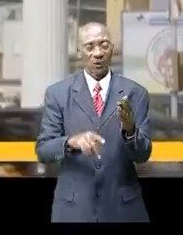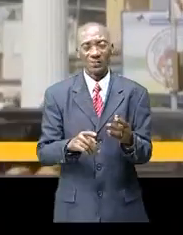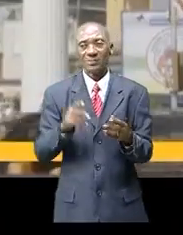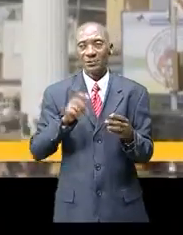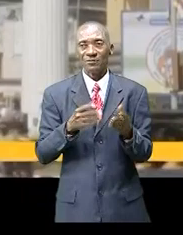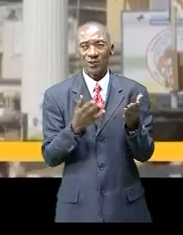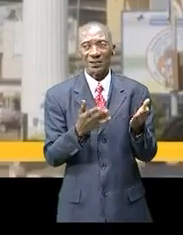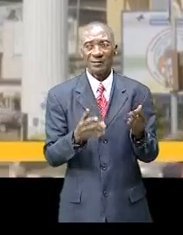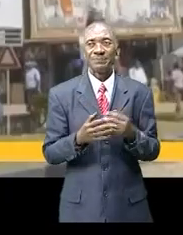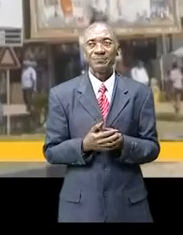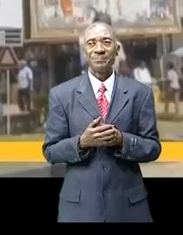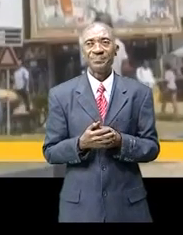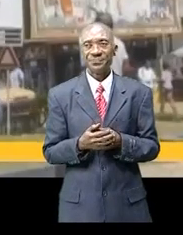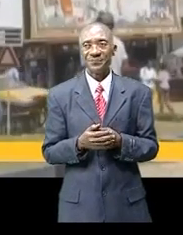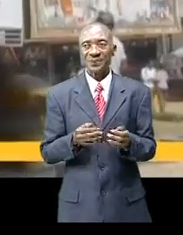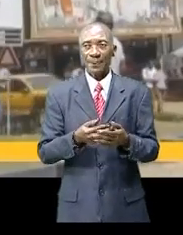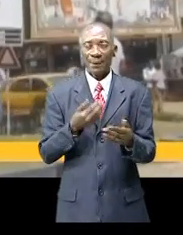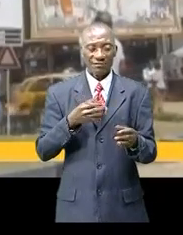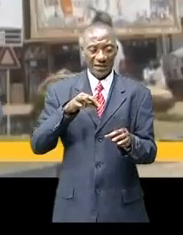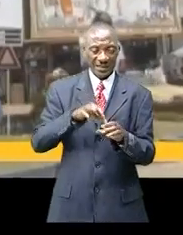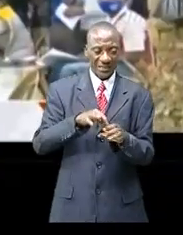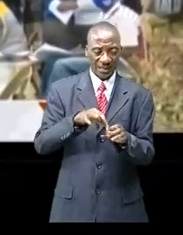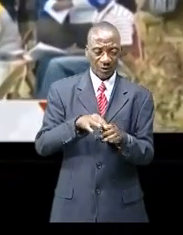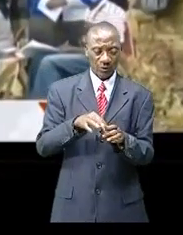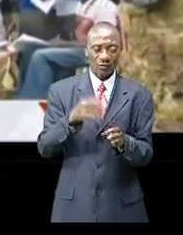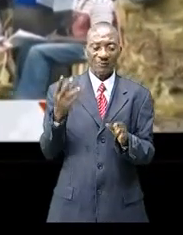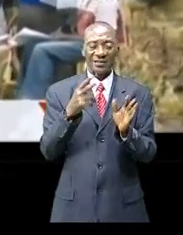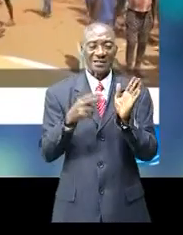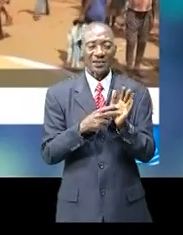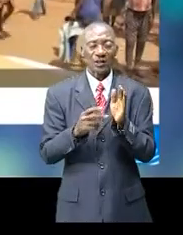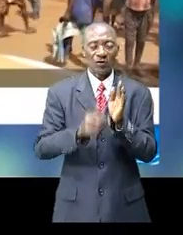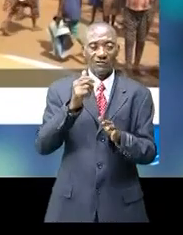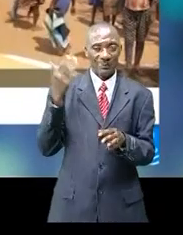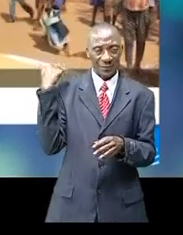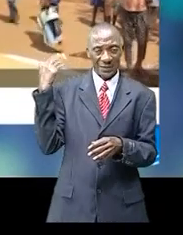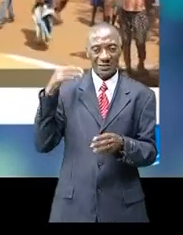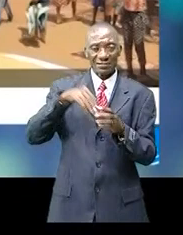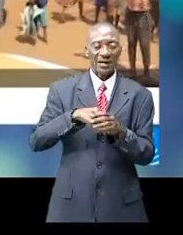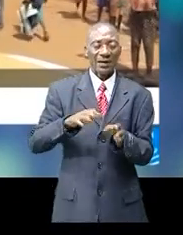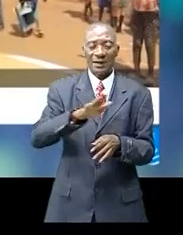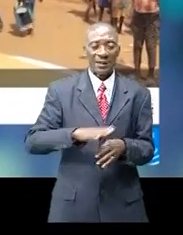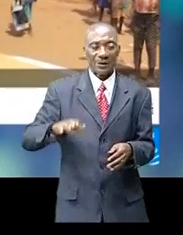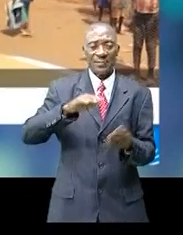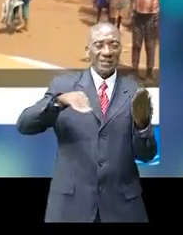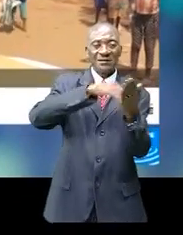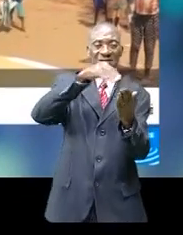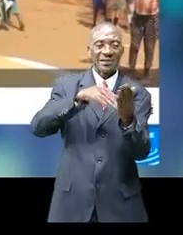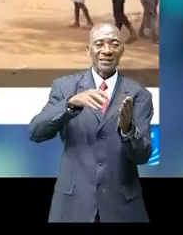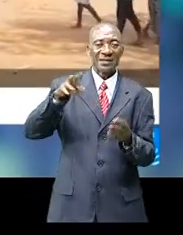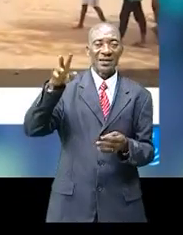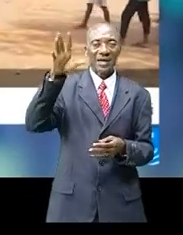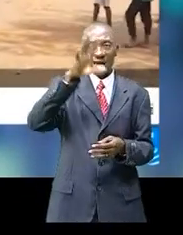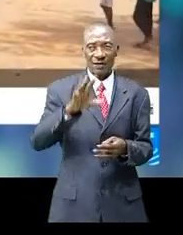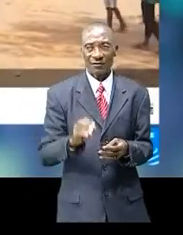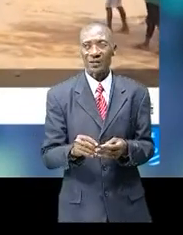Peu avant les élections du 27 décembre dernier en Centrafrique, la coalition des groupes rebelles a replongé ce pays dans une